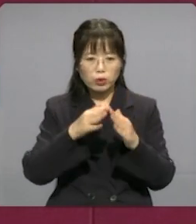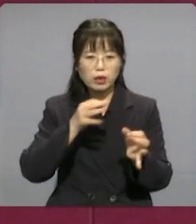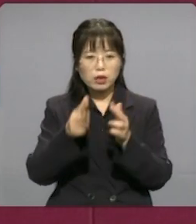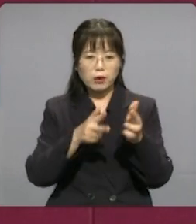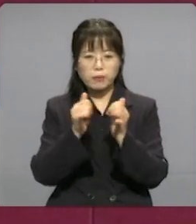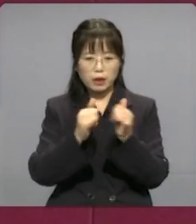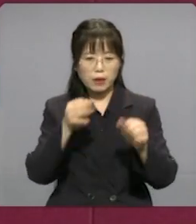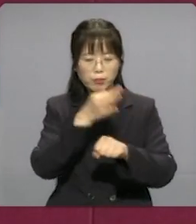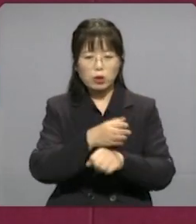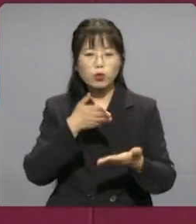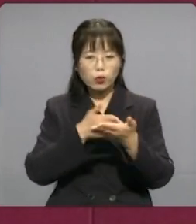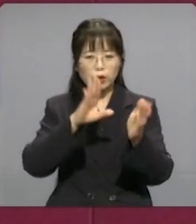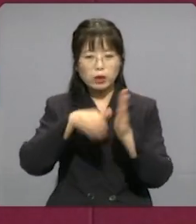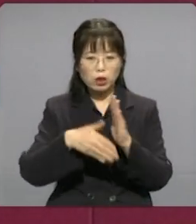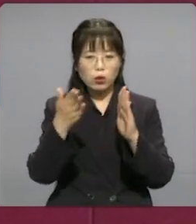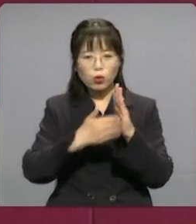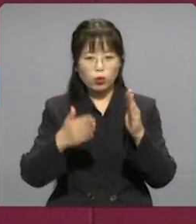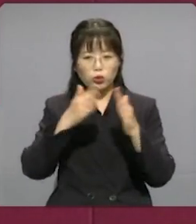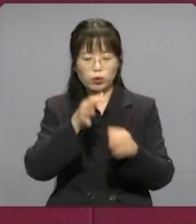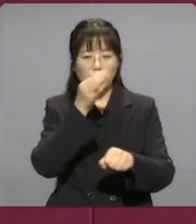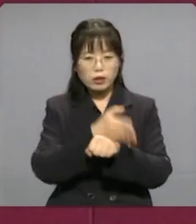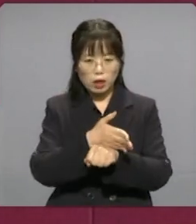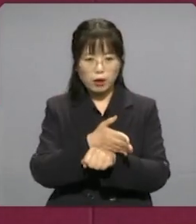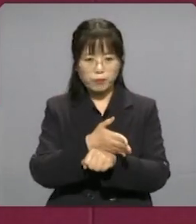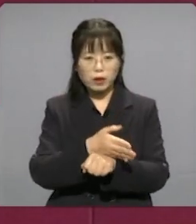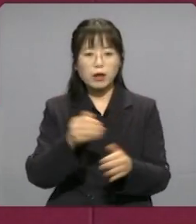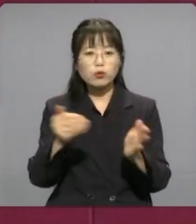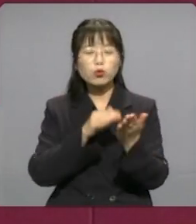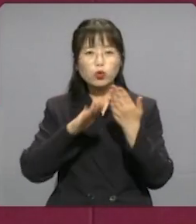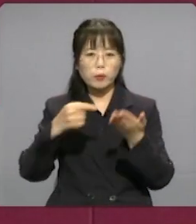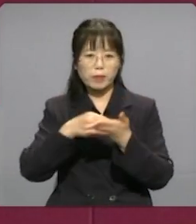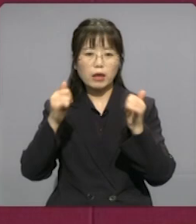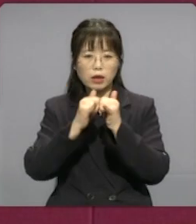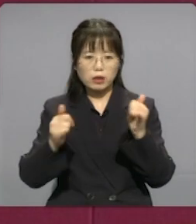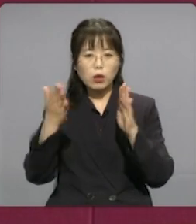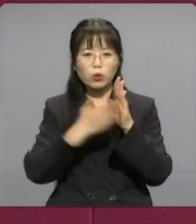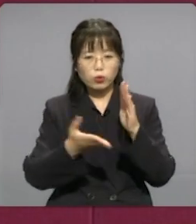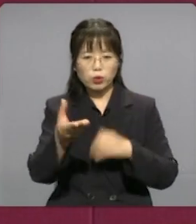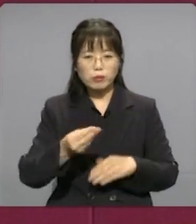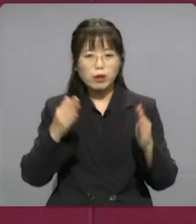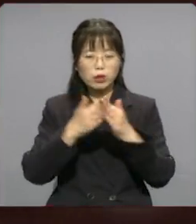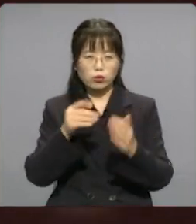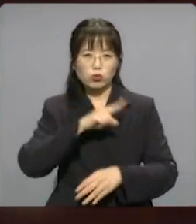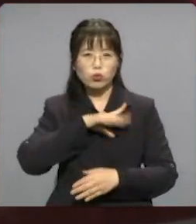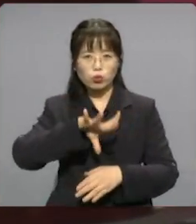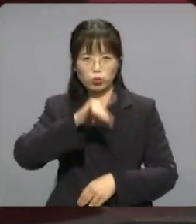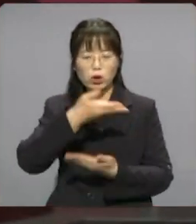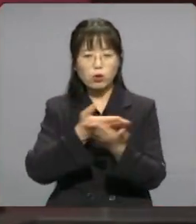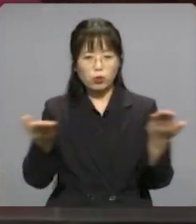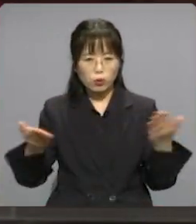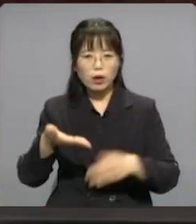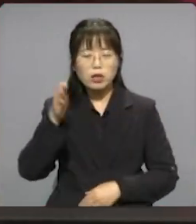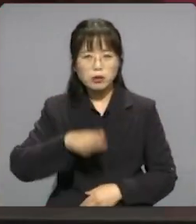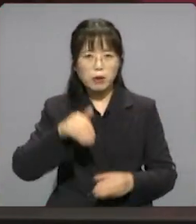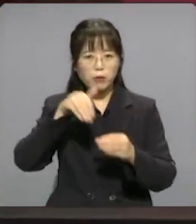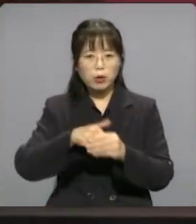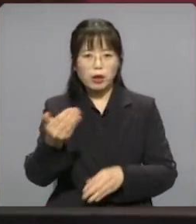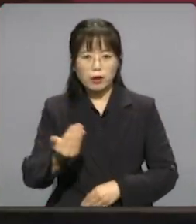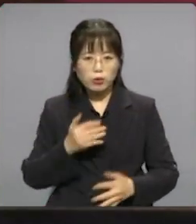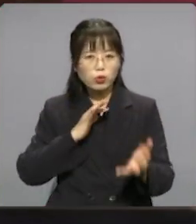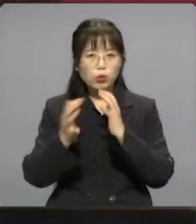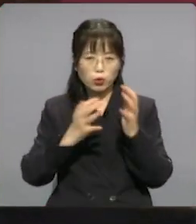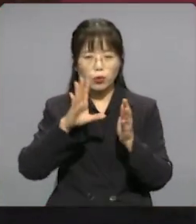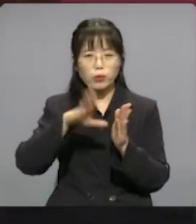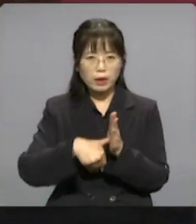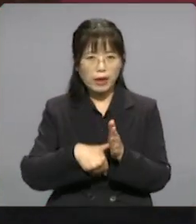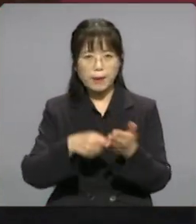매입을 요청하는 경우 공공주택 사업자가 매입 후 피해자에게 공공임대주택으로 우선 공급하도록. 다만 표결에 앞선